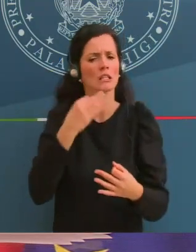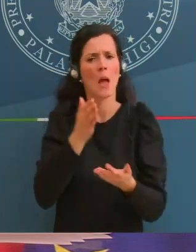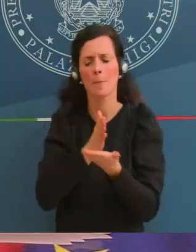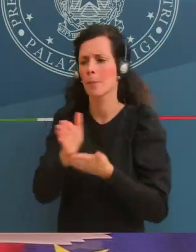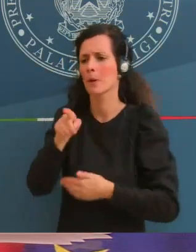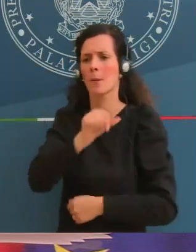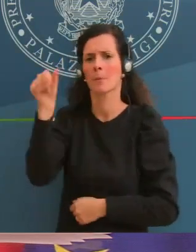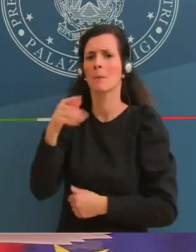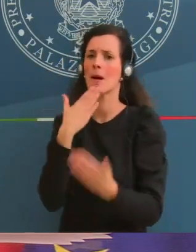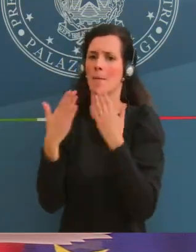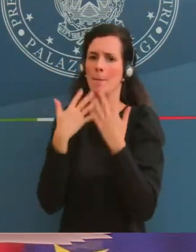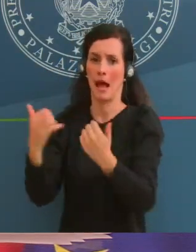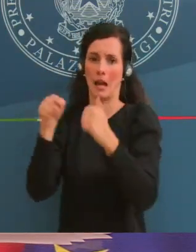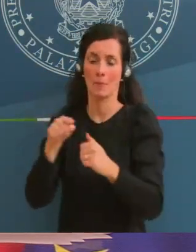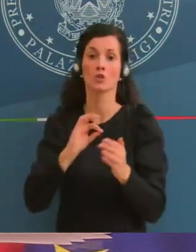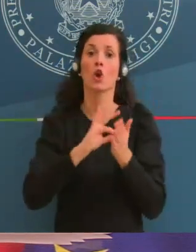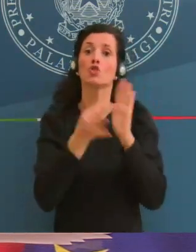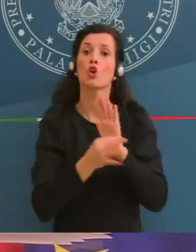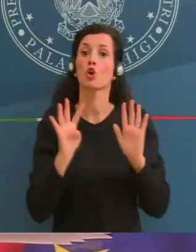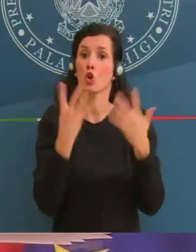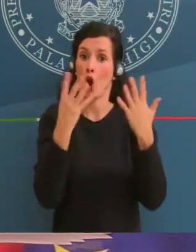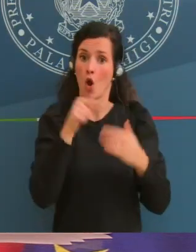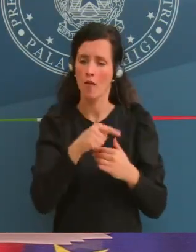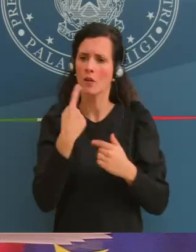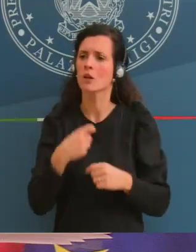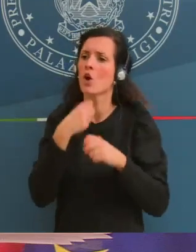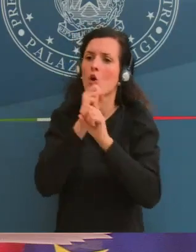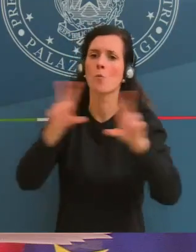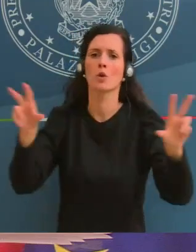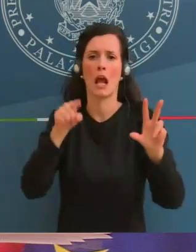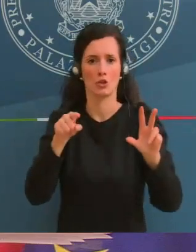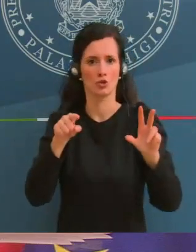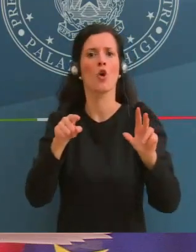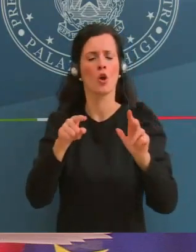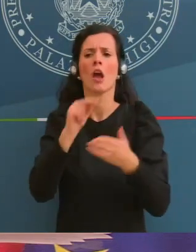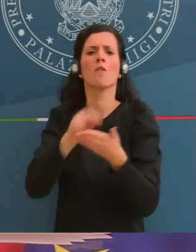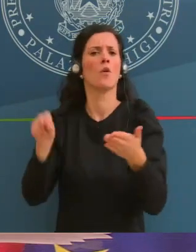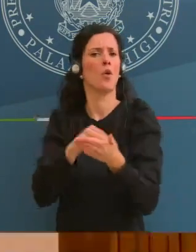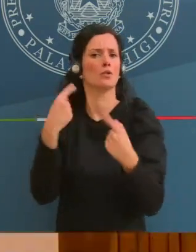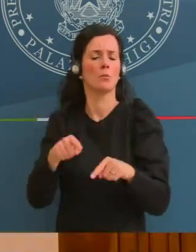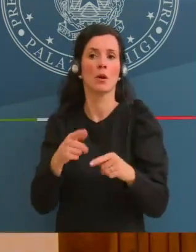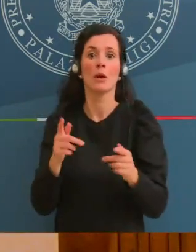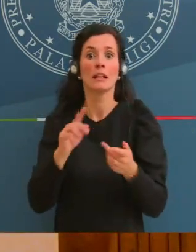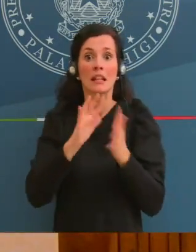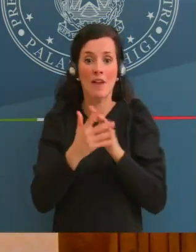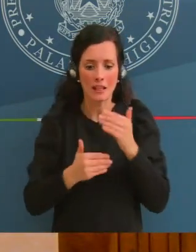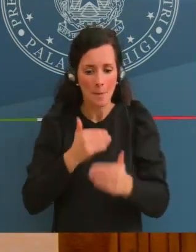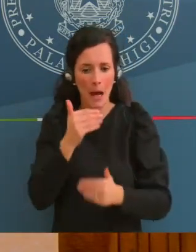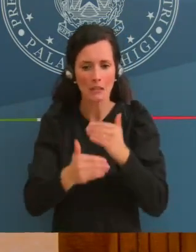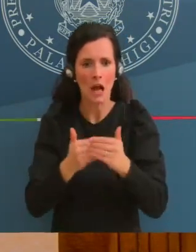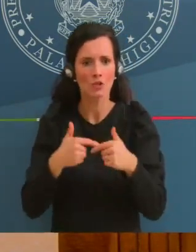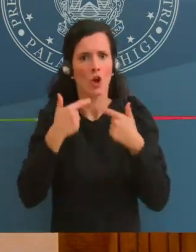passaggi le forze di maggioranza ci sono ci sono state e ci saranno la prossima domanda